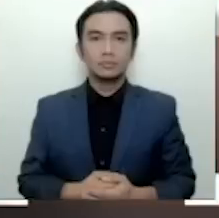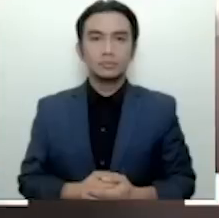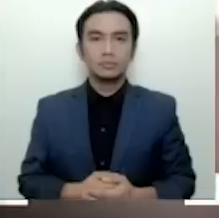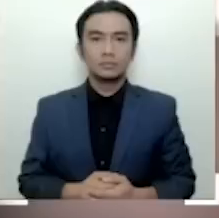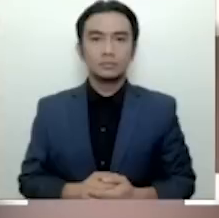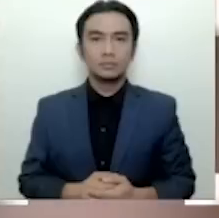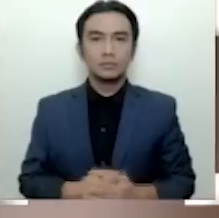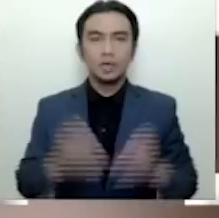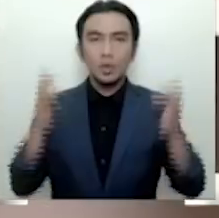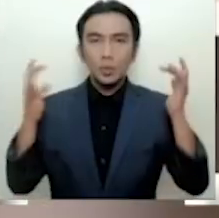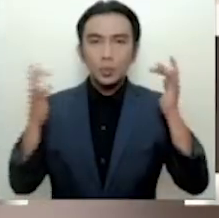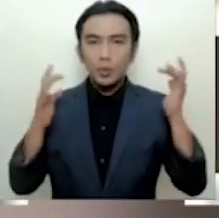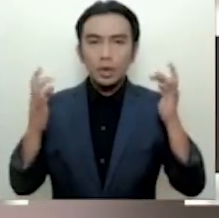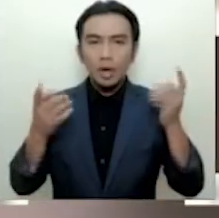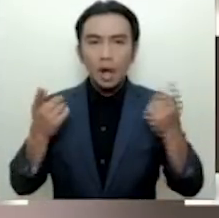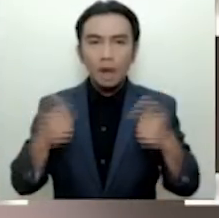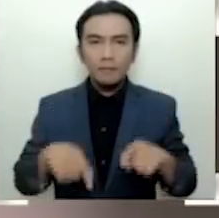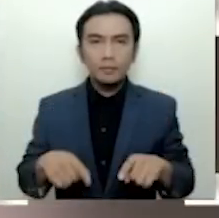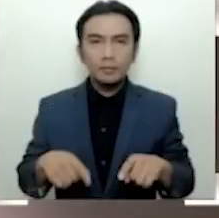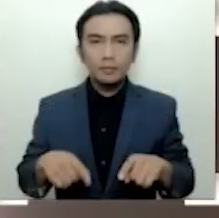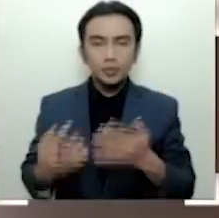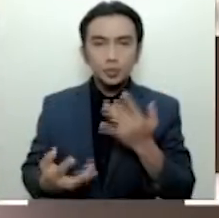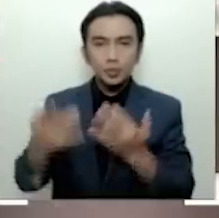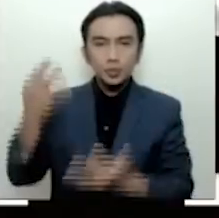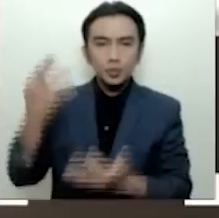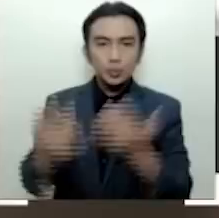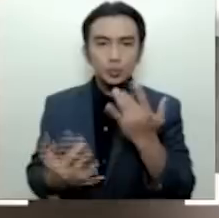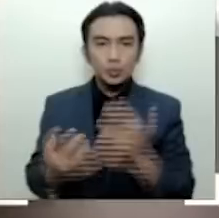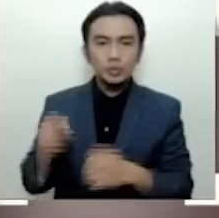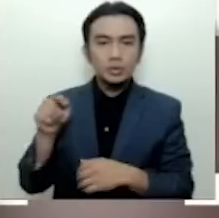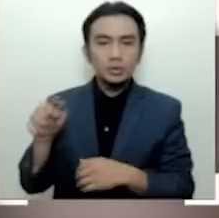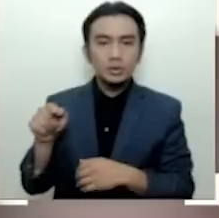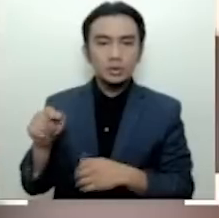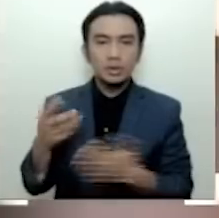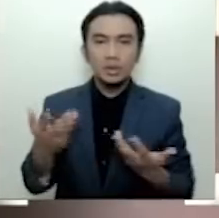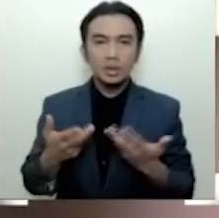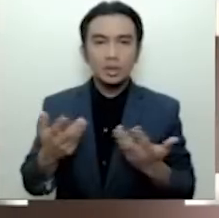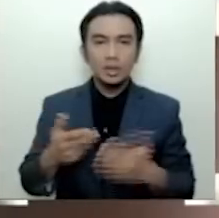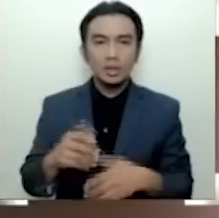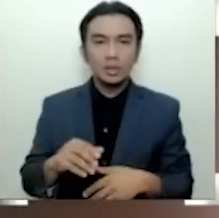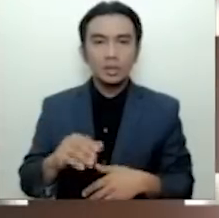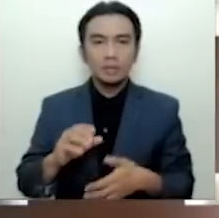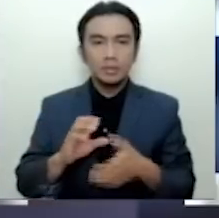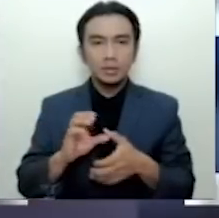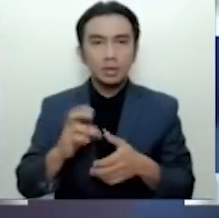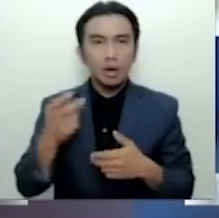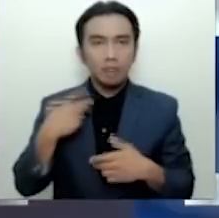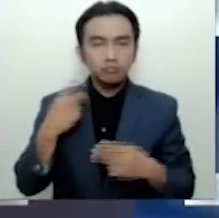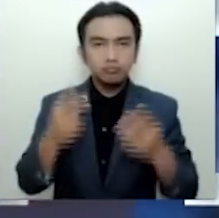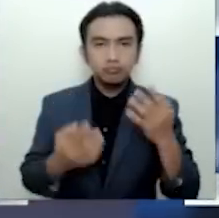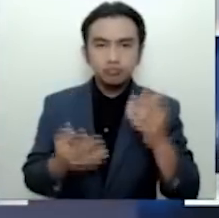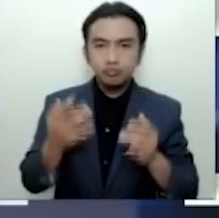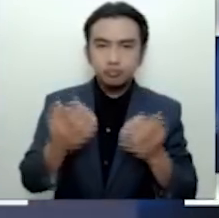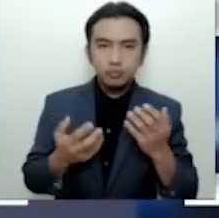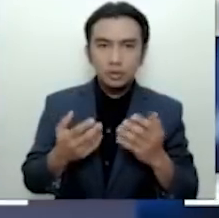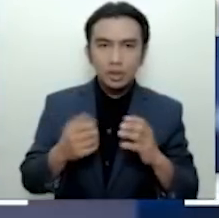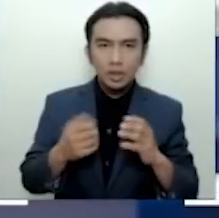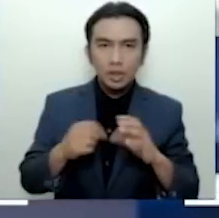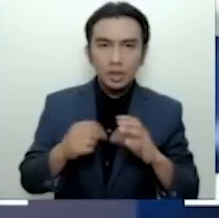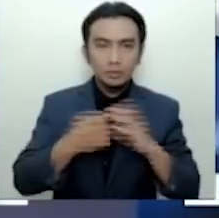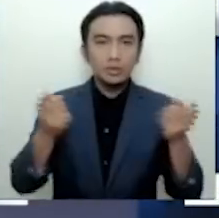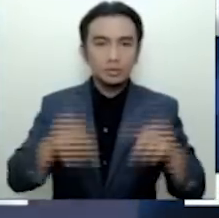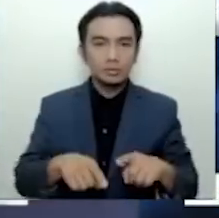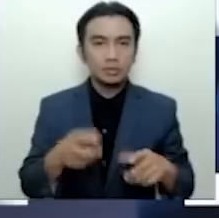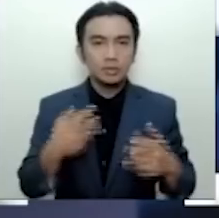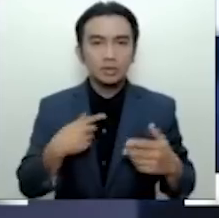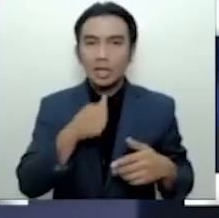Tila may fireworks sa San Jose Street sa Goa, Camarines Sur. Pero ang pagkislap, hindi galing sa paputok, kundi galing sa nasusunog